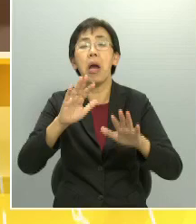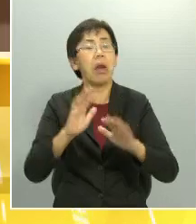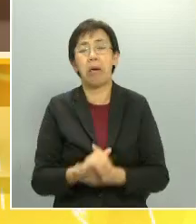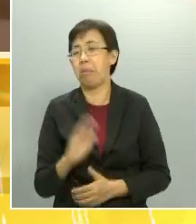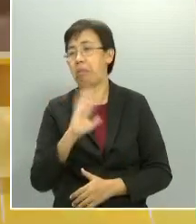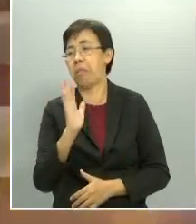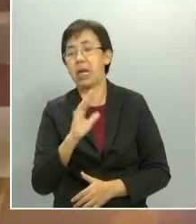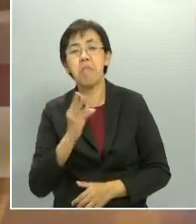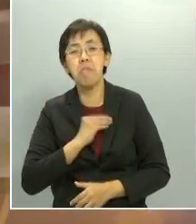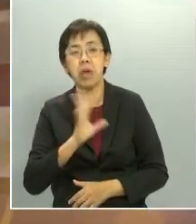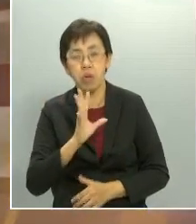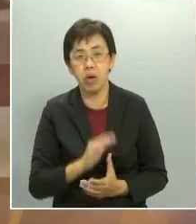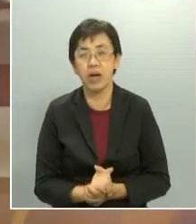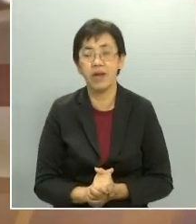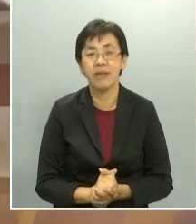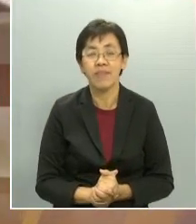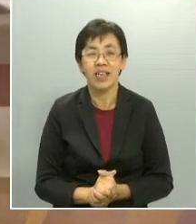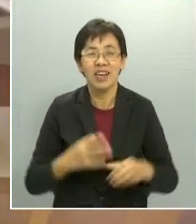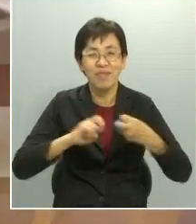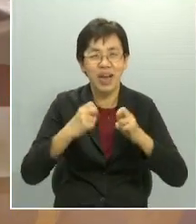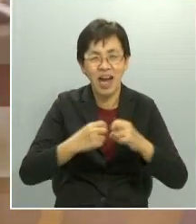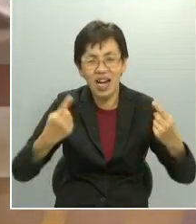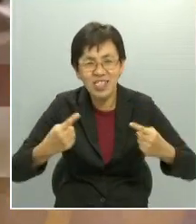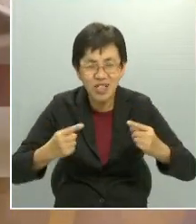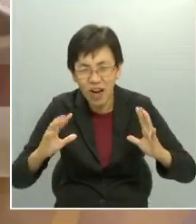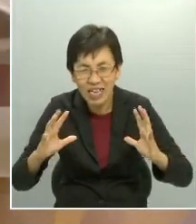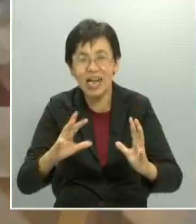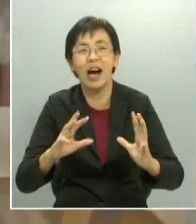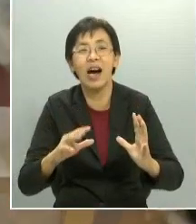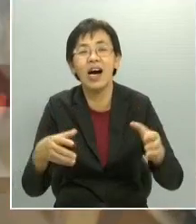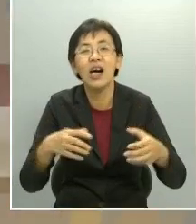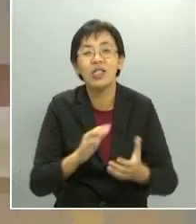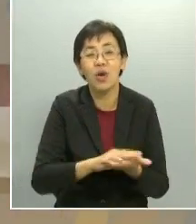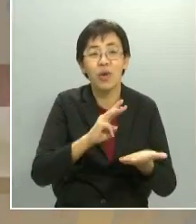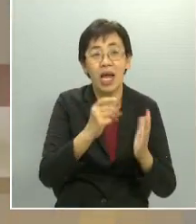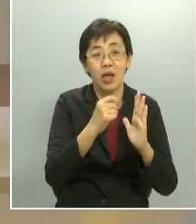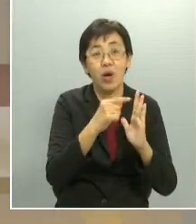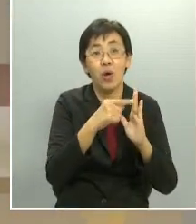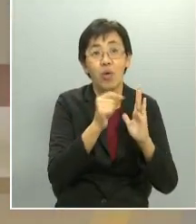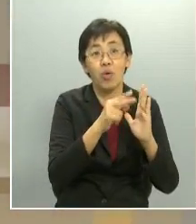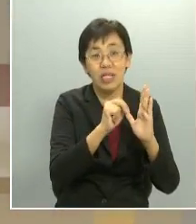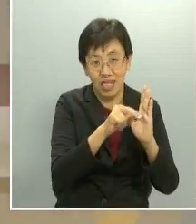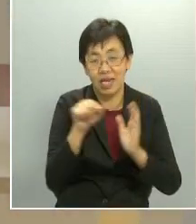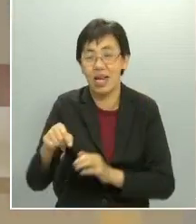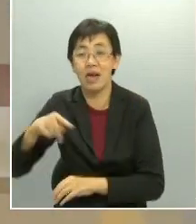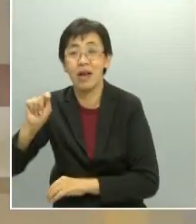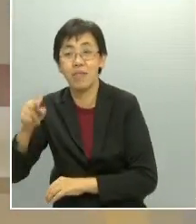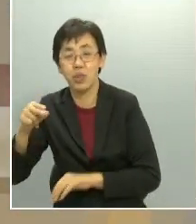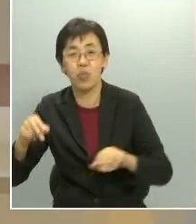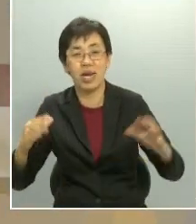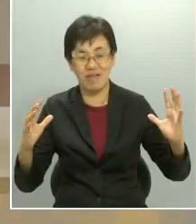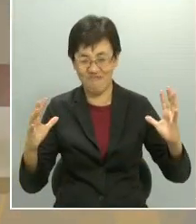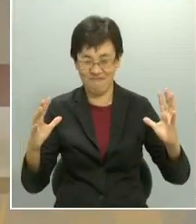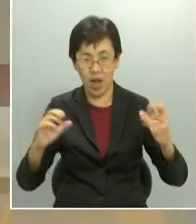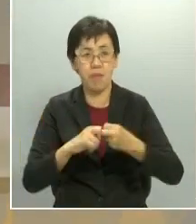the four Girlsนี้ของอุเทนถวายปทุมวันความคืบหน้าล่าสุดเมื่อวานนี้ผู้กำกับบอกว่าขณะนี้เอาข้อ